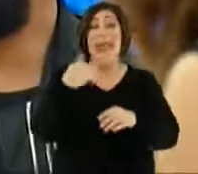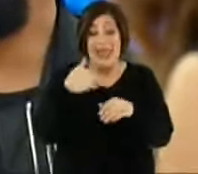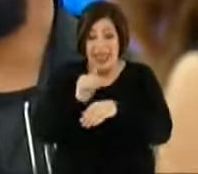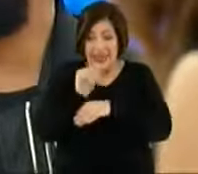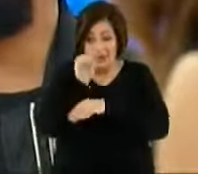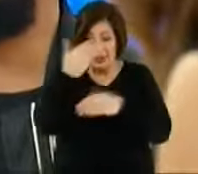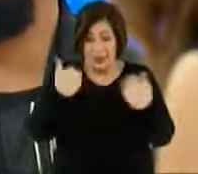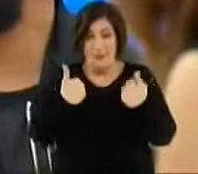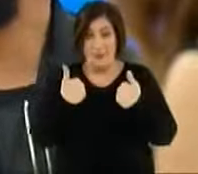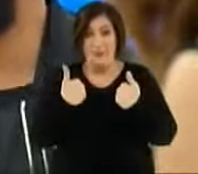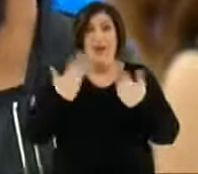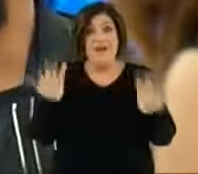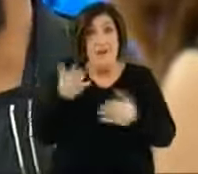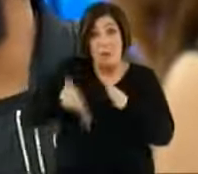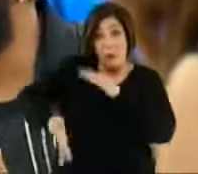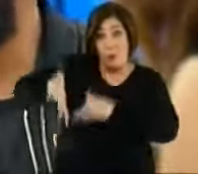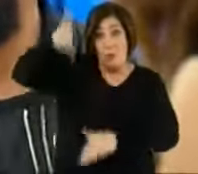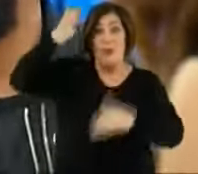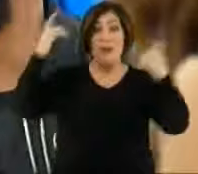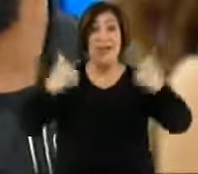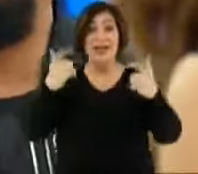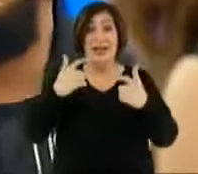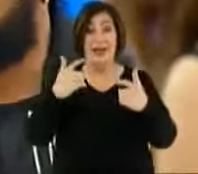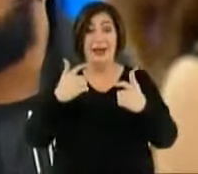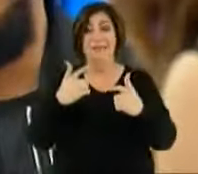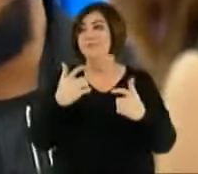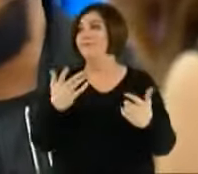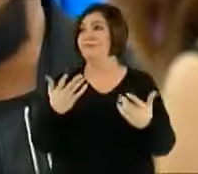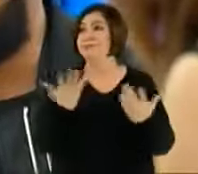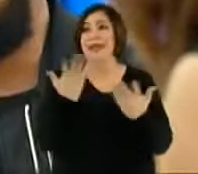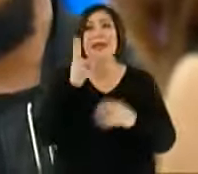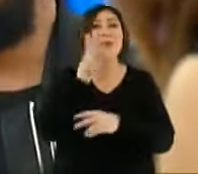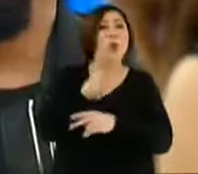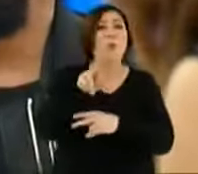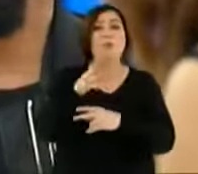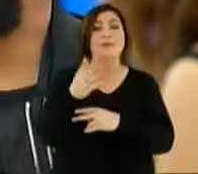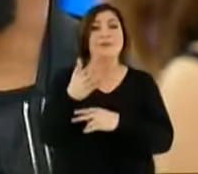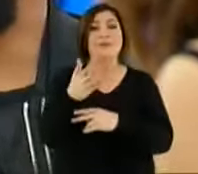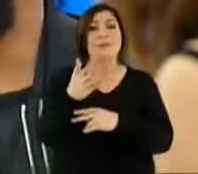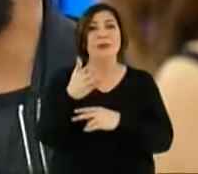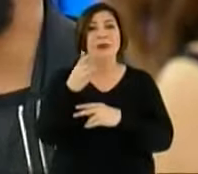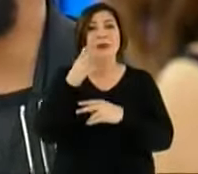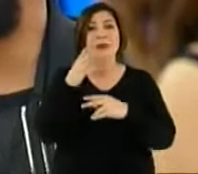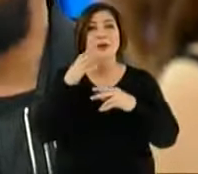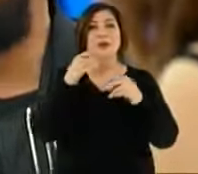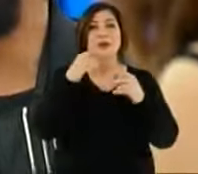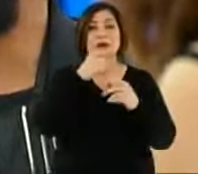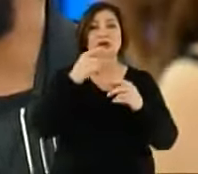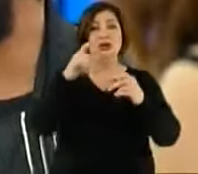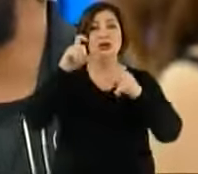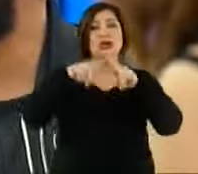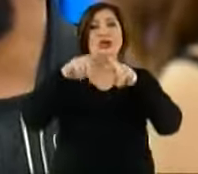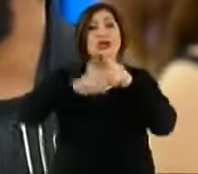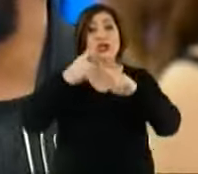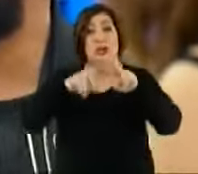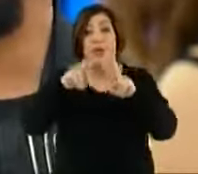yaşadığım ve büyüdüğüm yerden gel, yani şey gibi görüyorum ben. İşte Surinamlılarla doğup büyüdük,